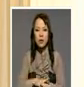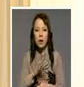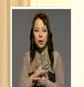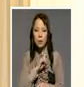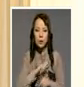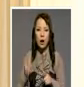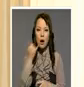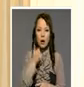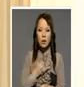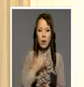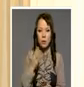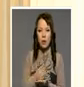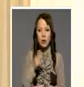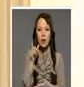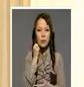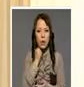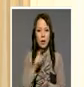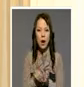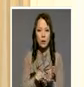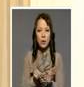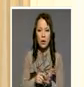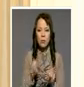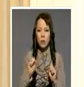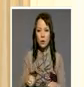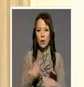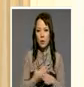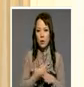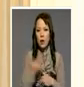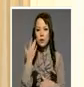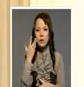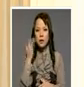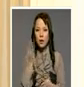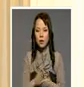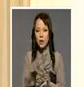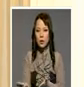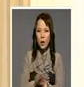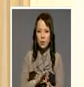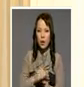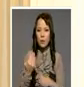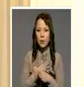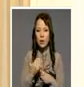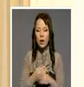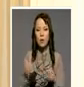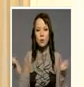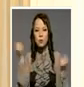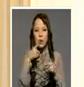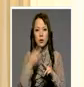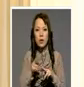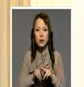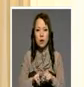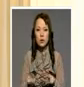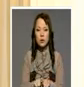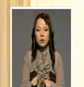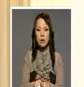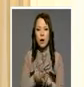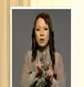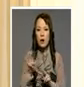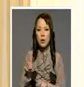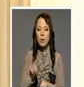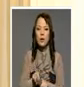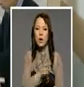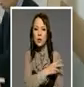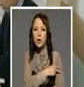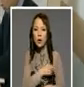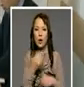бізге хабарлап отырады. Сол хабарлау арқылы біз соған қолма-қол өзіміздің кешен күштерін жібереміз,